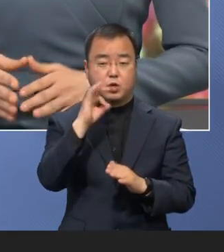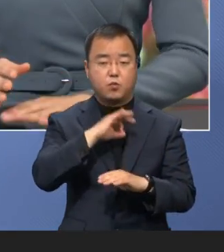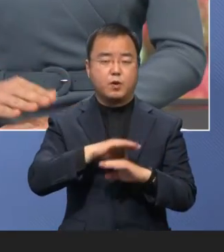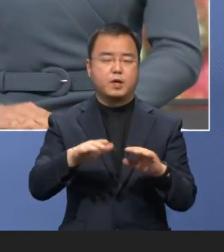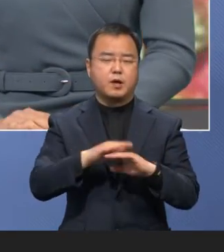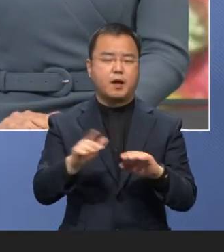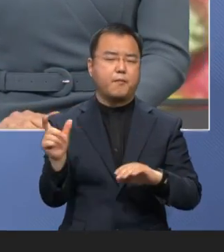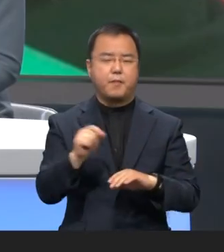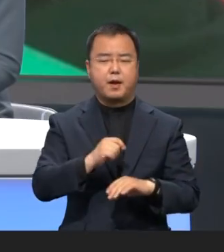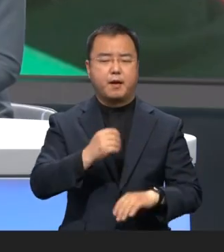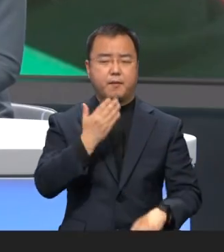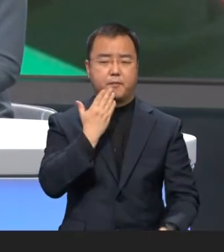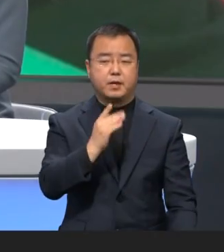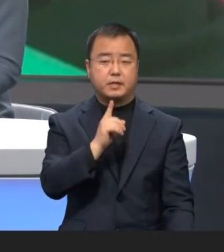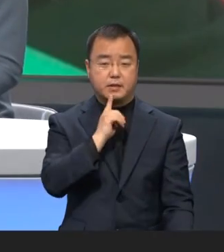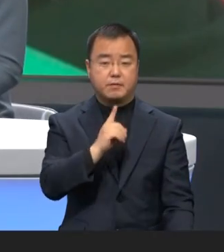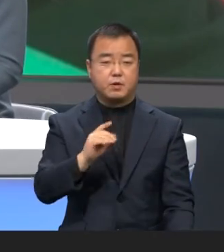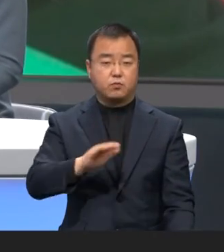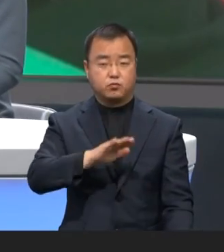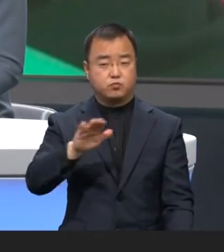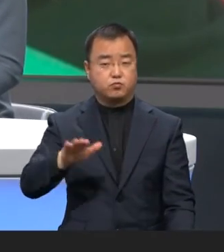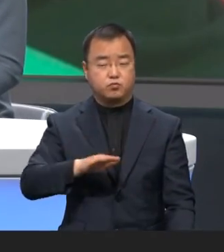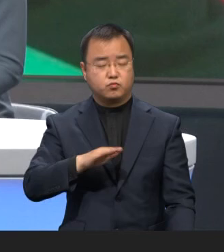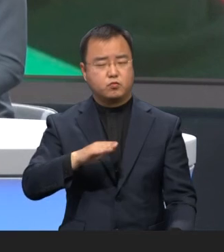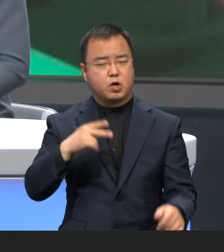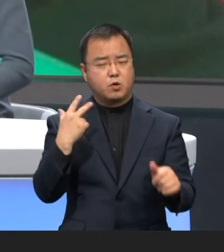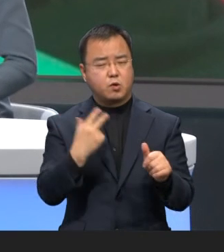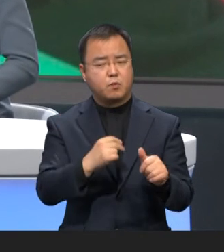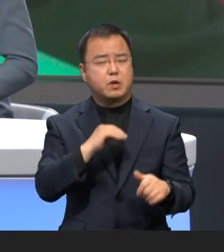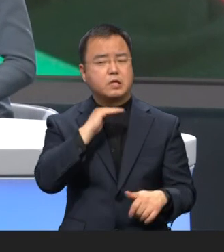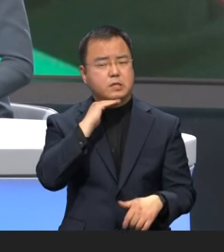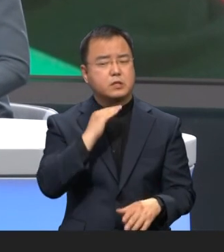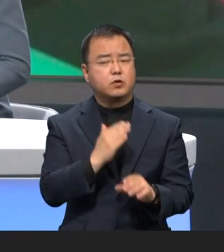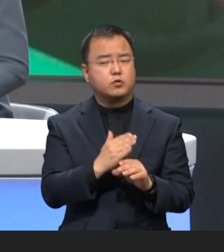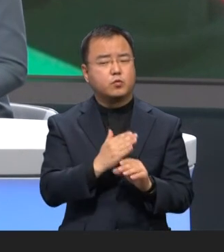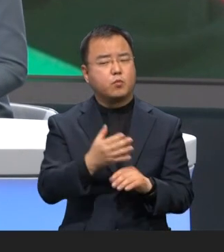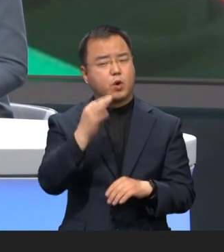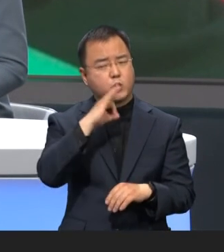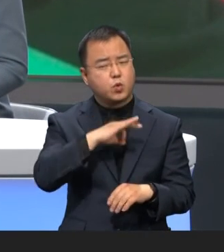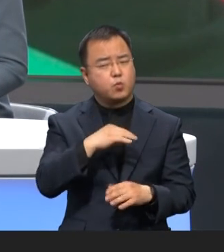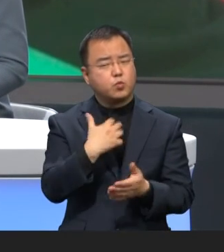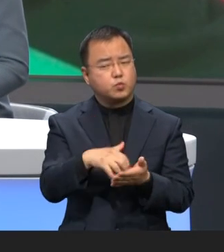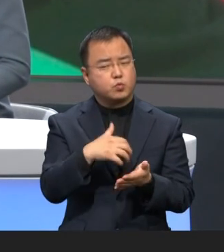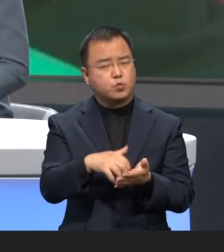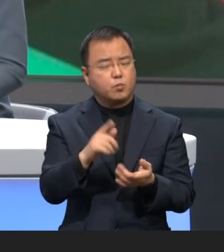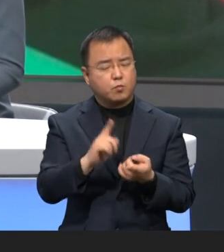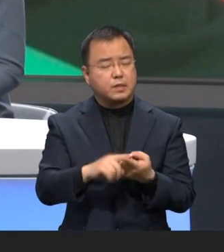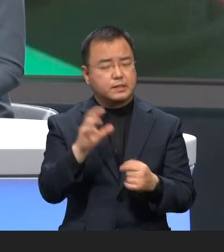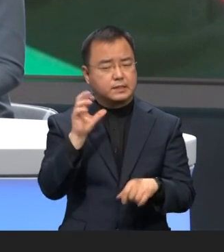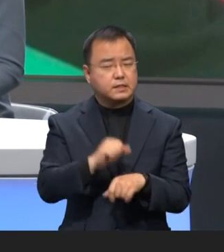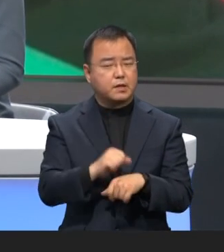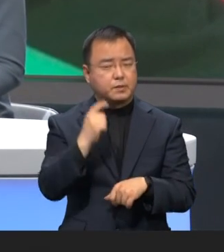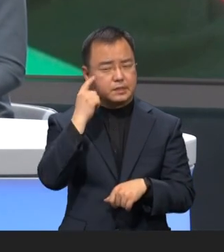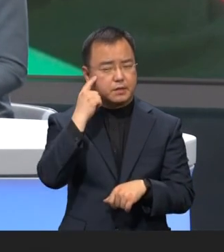극대화하자는 겁니다. 네, 뭐 우리도 이제 백신 접종을 좀 앞두고 있는 상황에서 이 효율성에 대해서는 좀 세밀하게 좀 더 점검을 해봐야 될 것 같습니다.